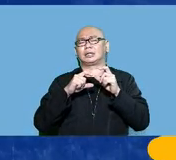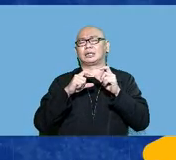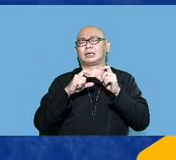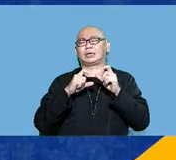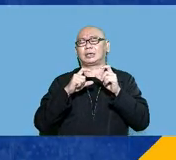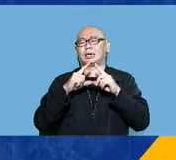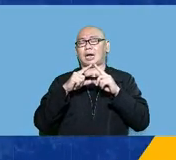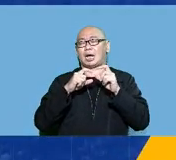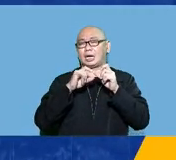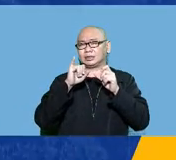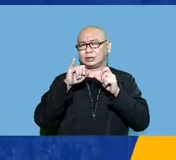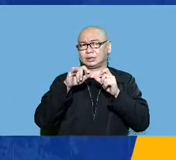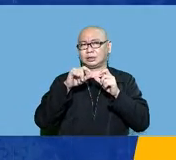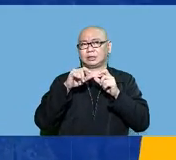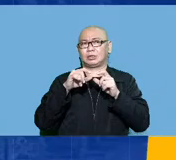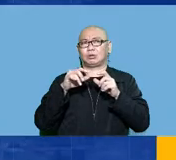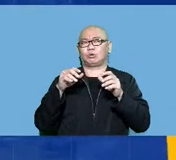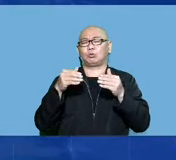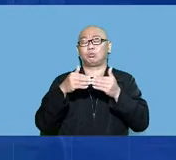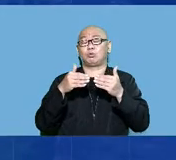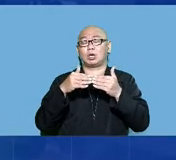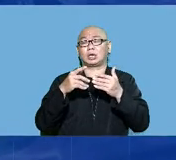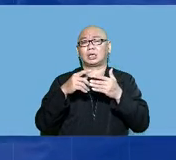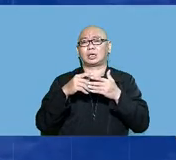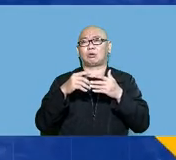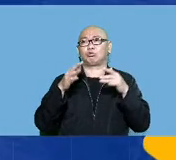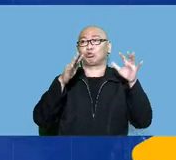antara atmosfer dengan